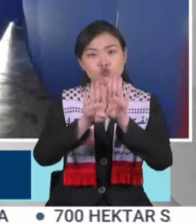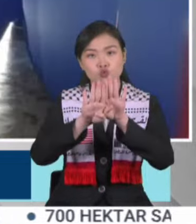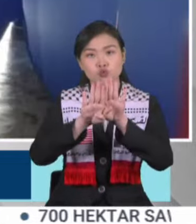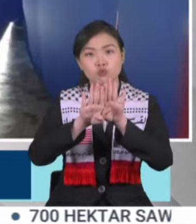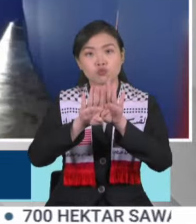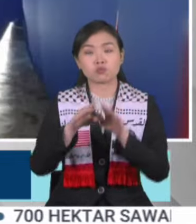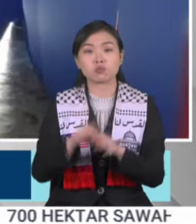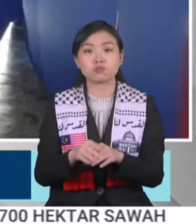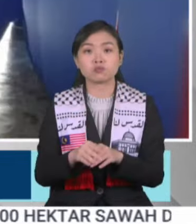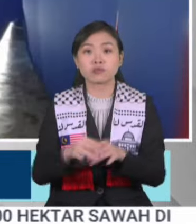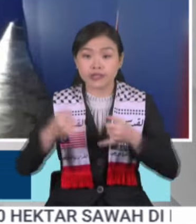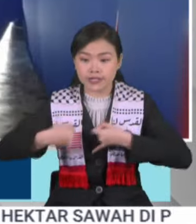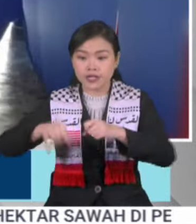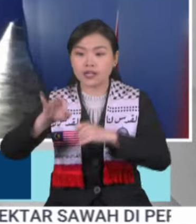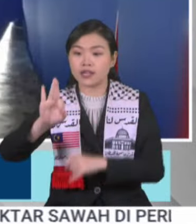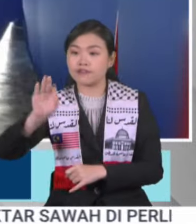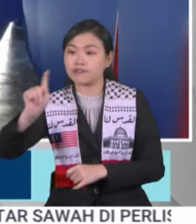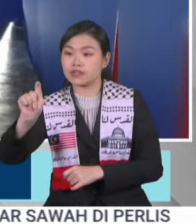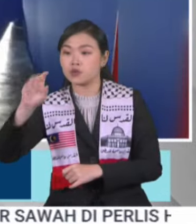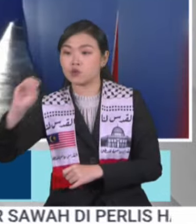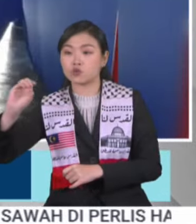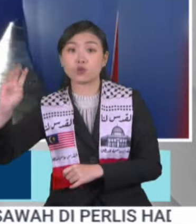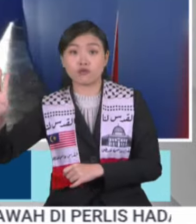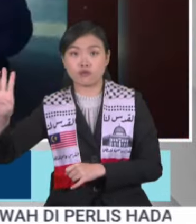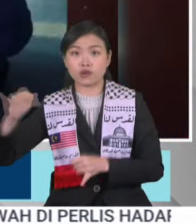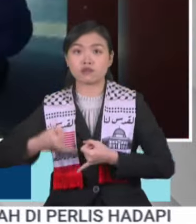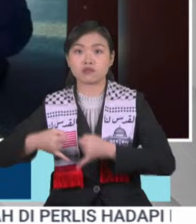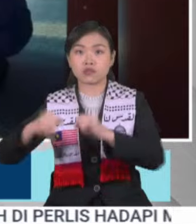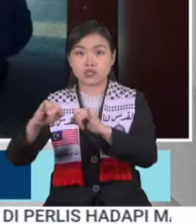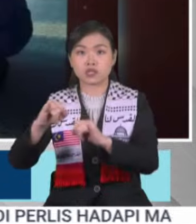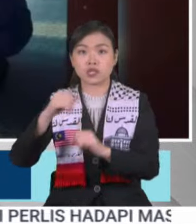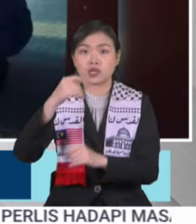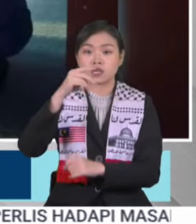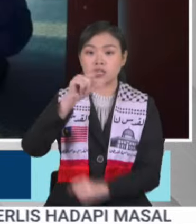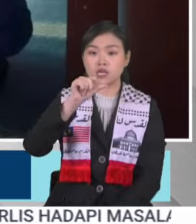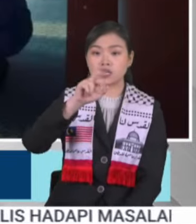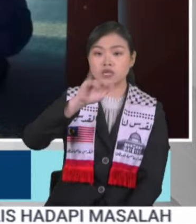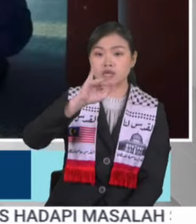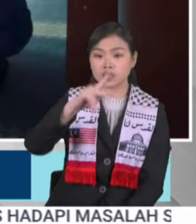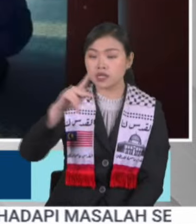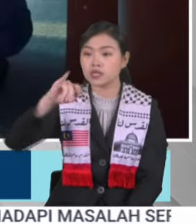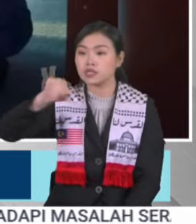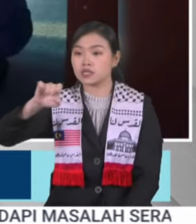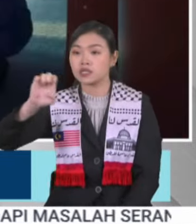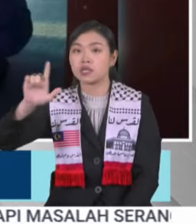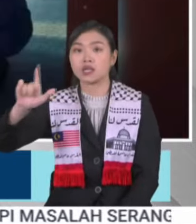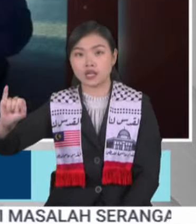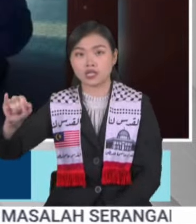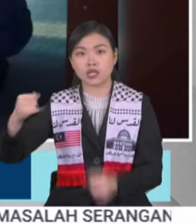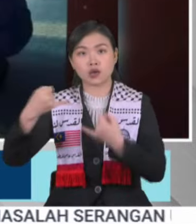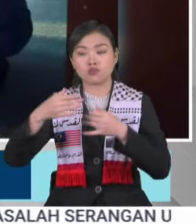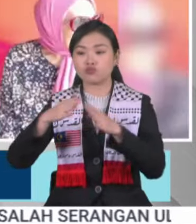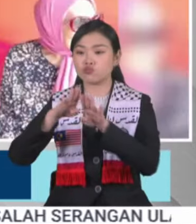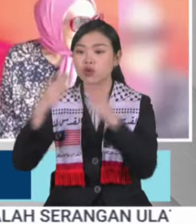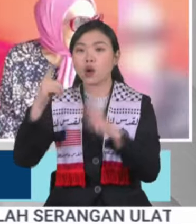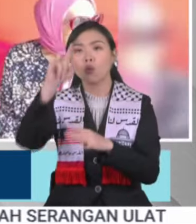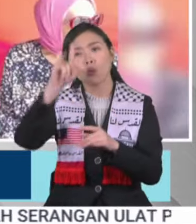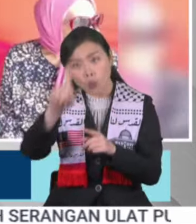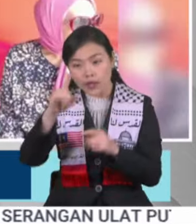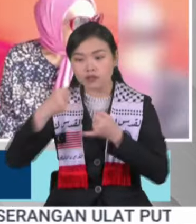runtuh, manakala laluan FT004 Jalan Raya Timur Barat Kupang Gerik Jeli dibuka satu lorong disebabkan tanah